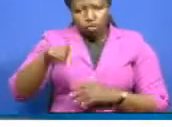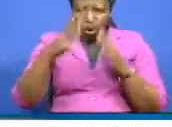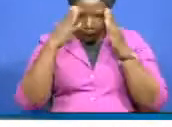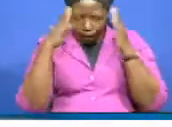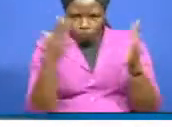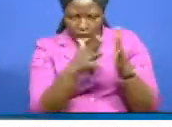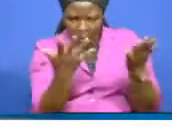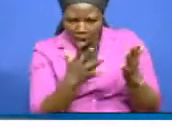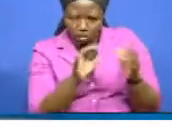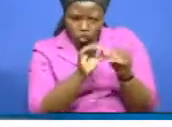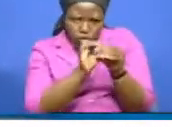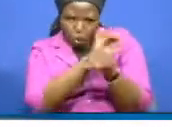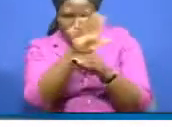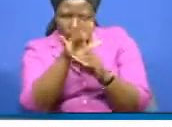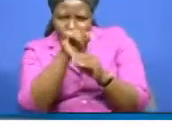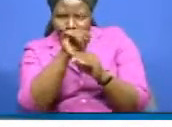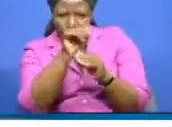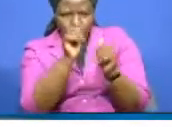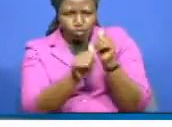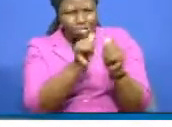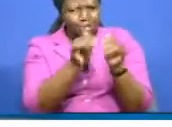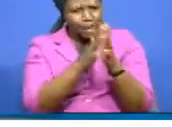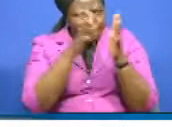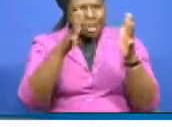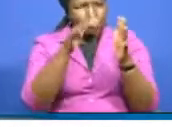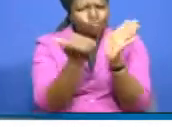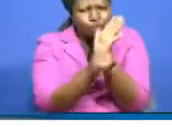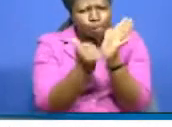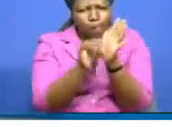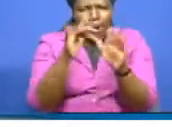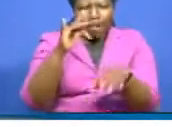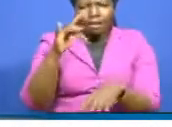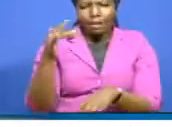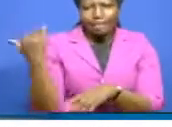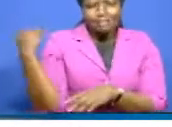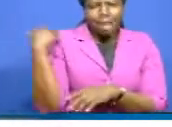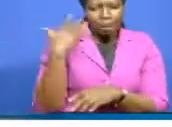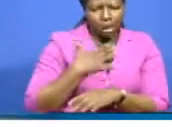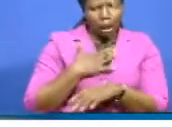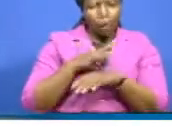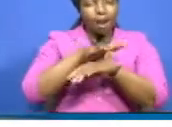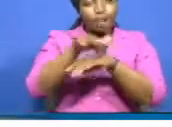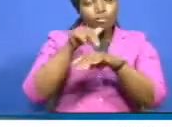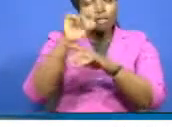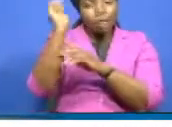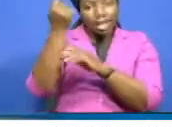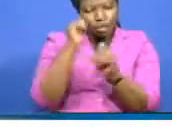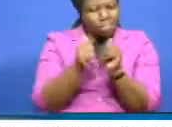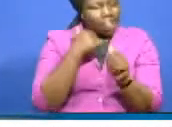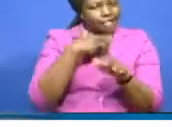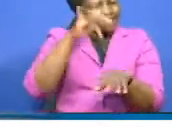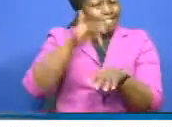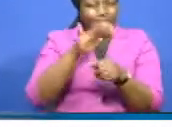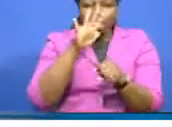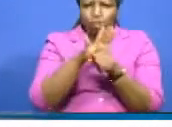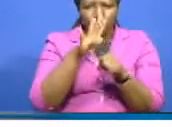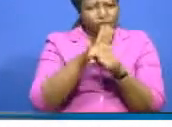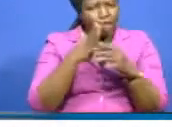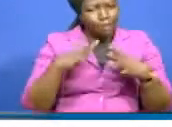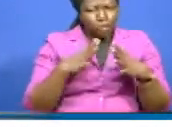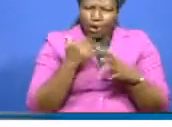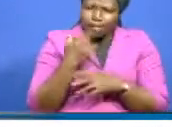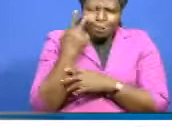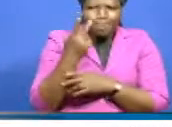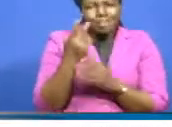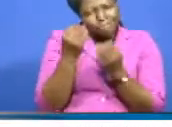ya corona, ambao ni janga ambalo linasumbua nchi yetu ya Kenya na ni ambalo limetatiza watu wengi sana. Tumeona